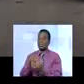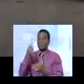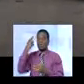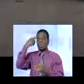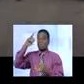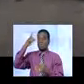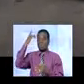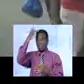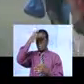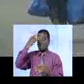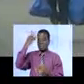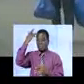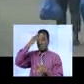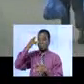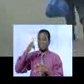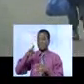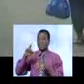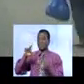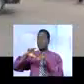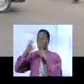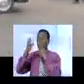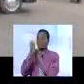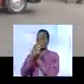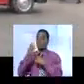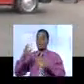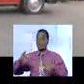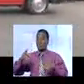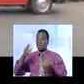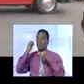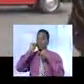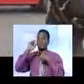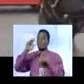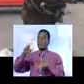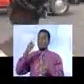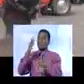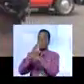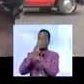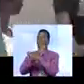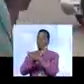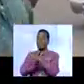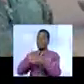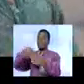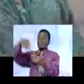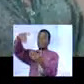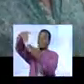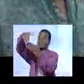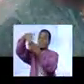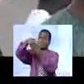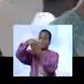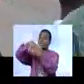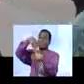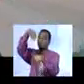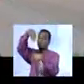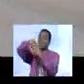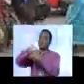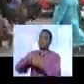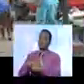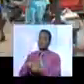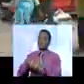qui concerne la condition de la femme, des progrès ont été enregistrés dans les domaines de